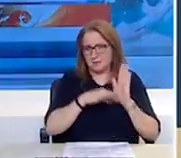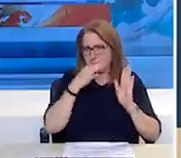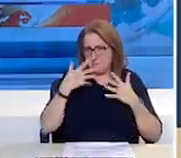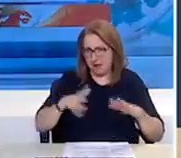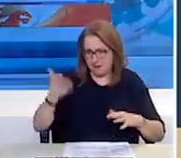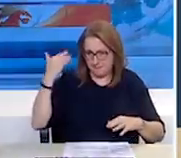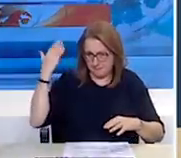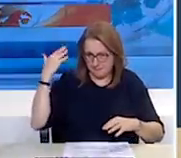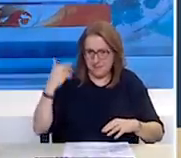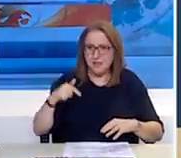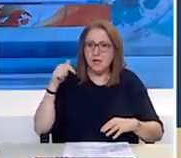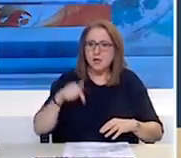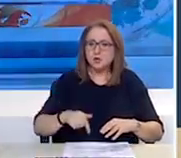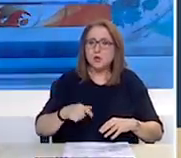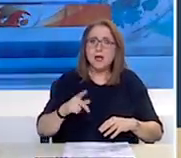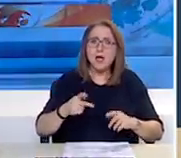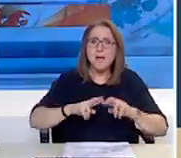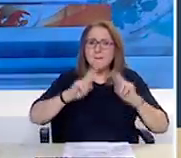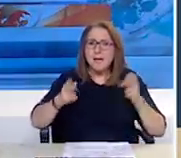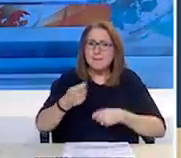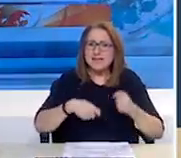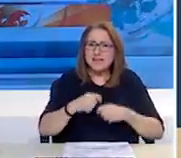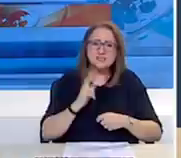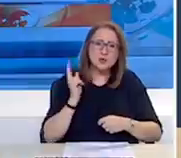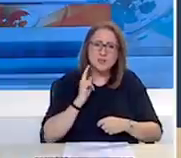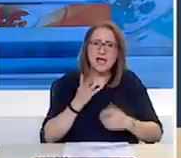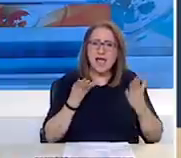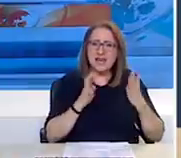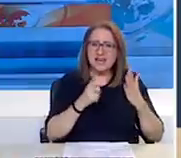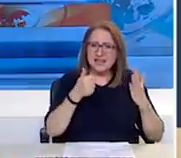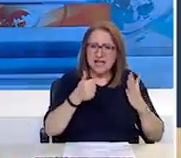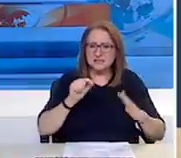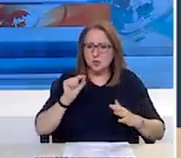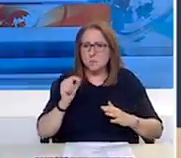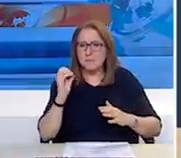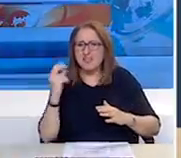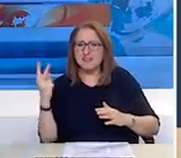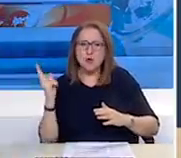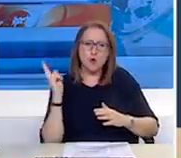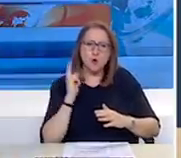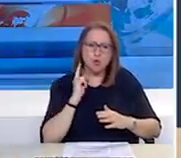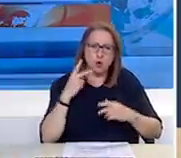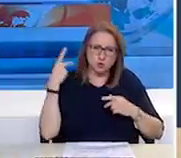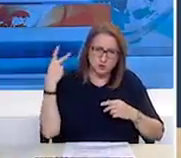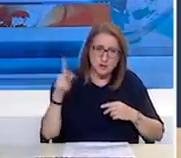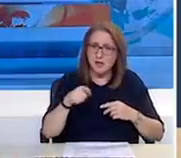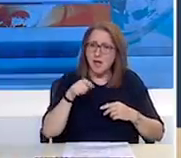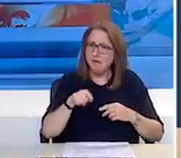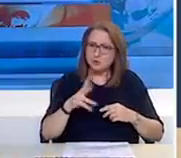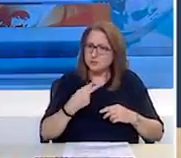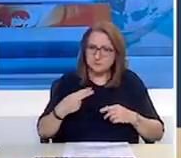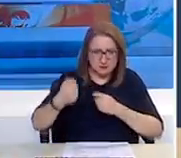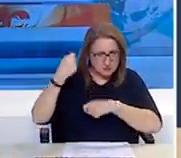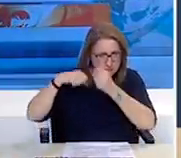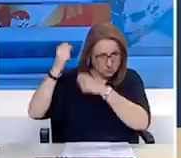με κωδικό δραστηριότητας 9602, δηλαδή κομμωτήρια, κουρία και κέντρα αισθητικής, δύναται να είναι